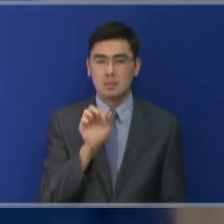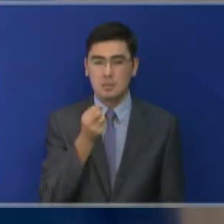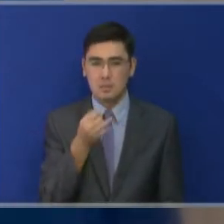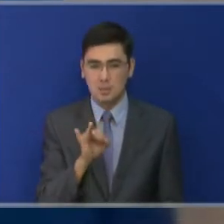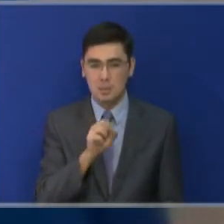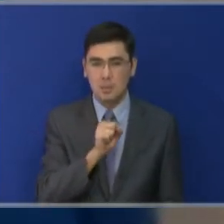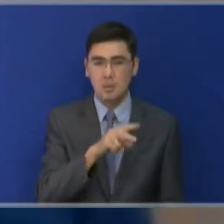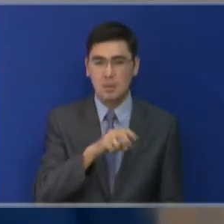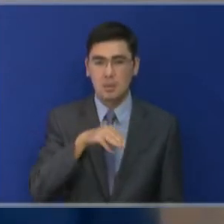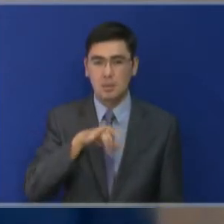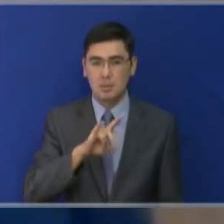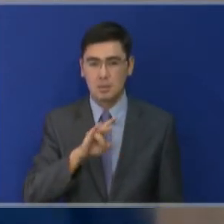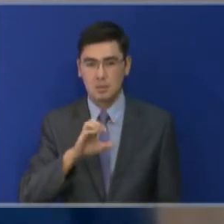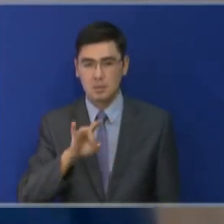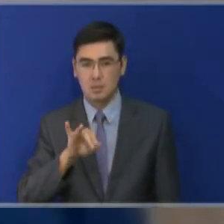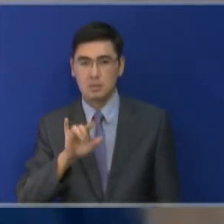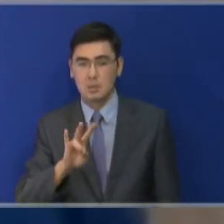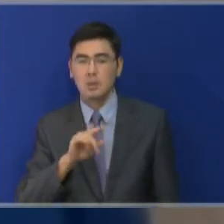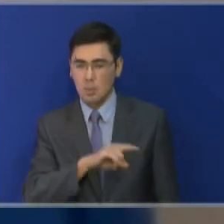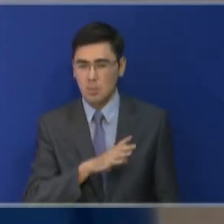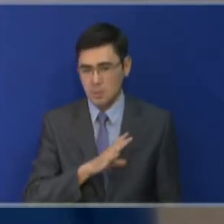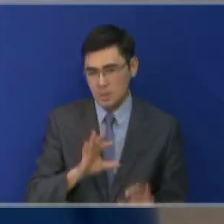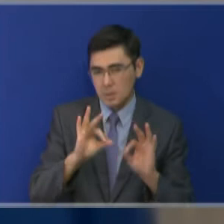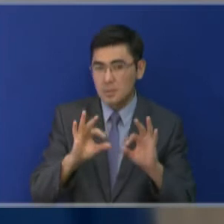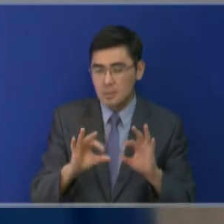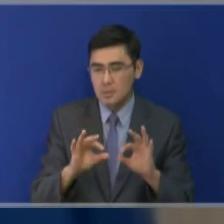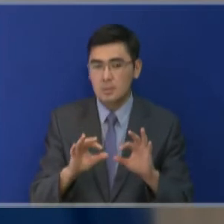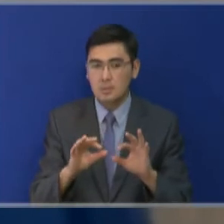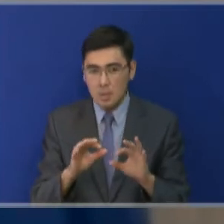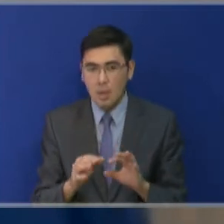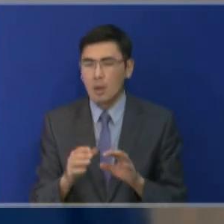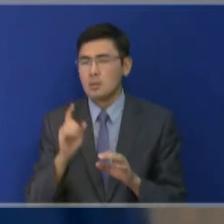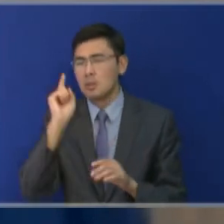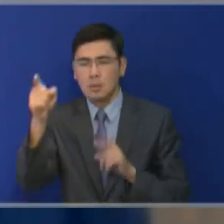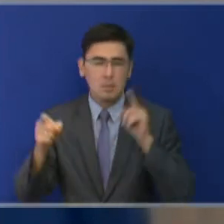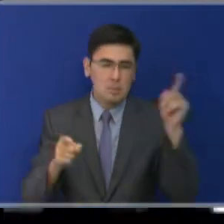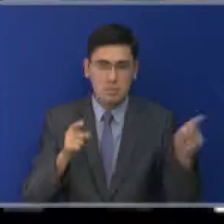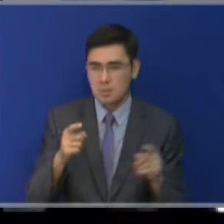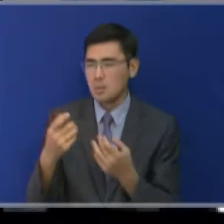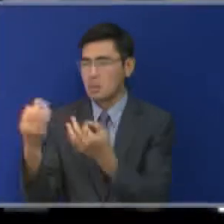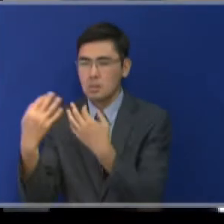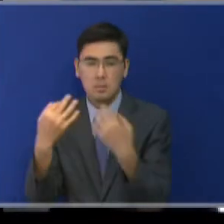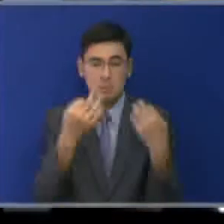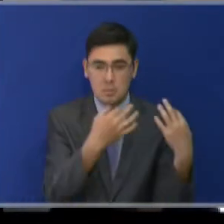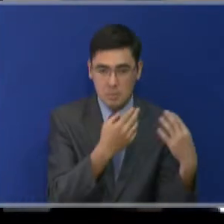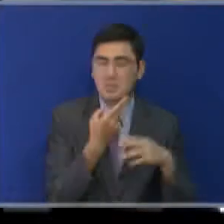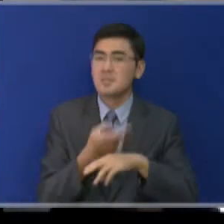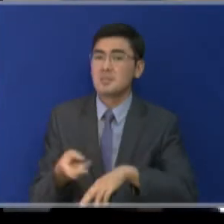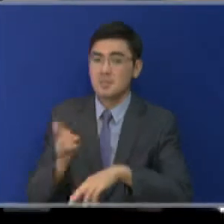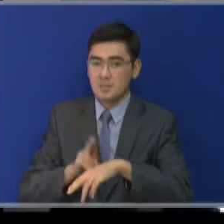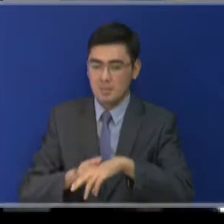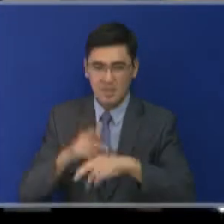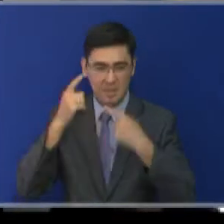тілімен айтсақ, айшылық алыс жерден жылдам хабар алар кез осы. Zoom платформасында